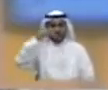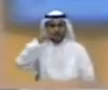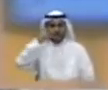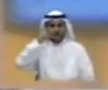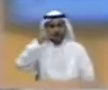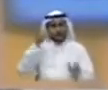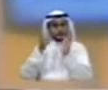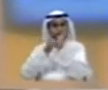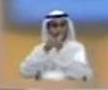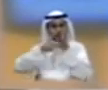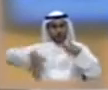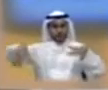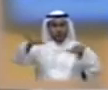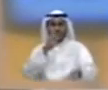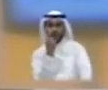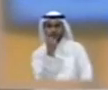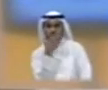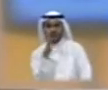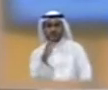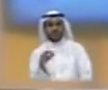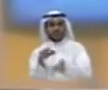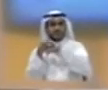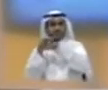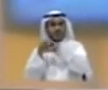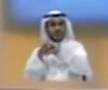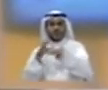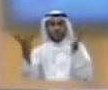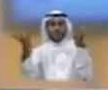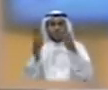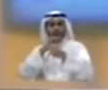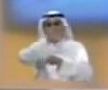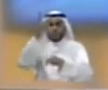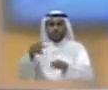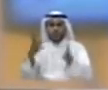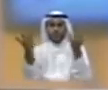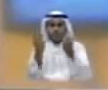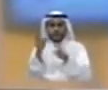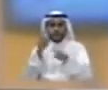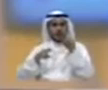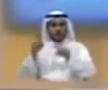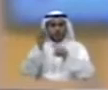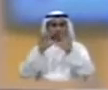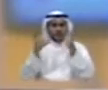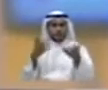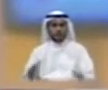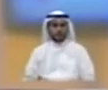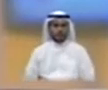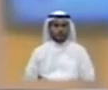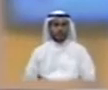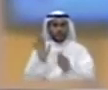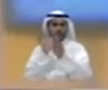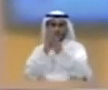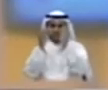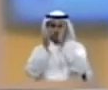150 منزل، هذه القرية كم عدد السكان الأندونيسيين الذين تعرضوا لكارثة التسونامي سوف